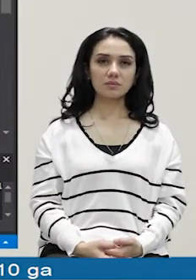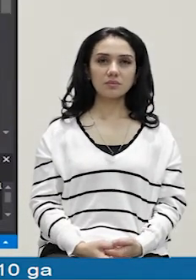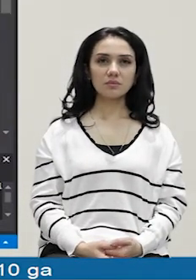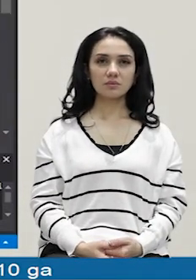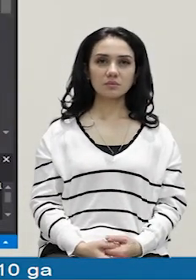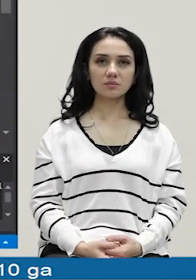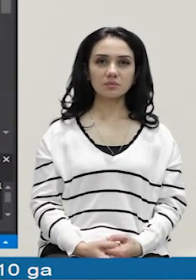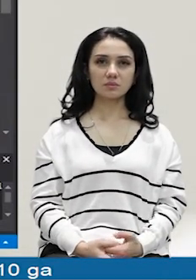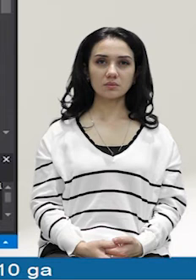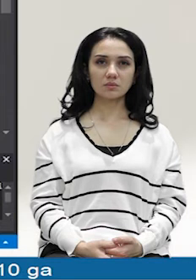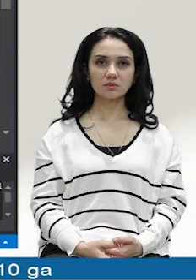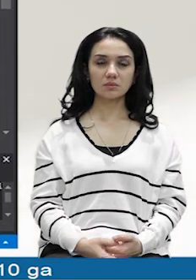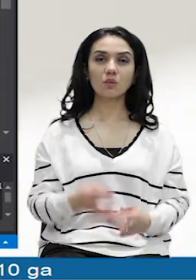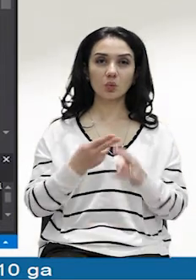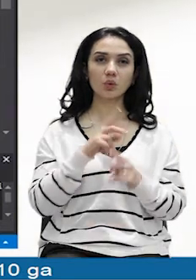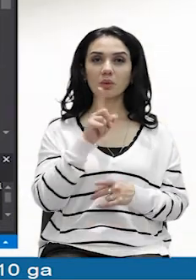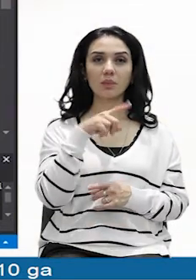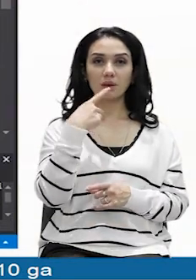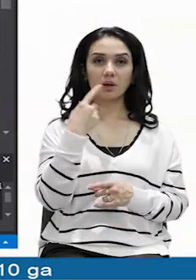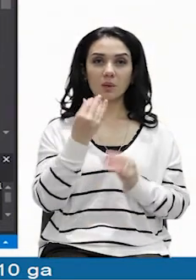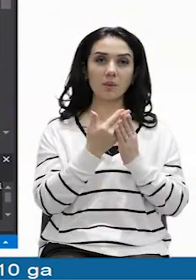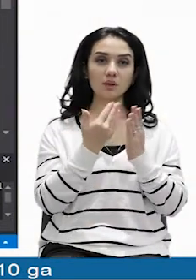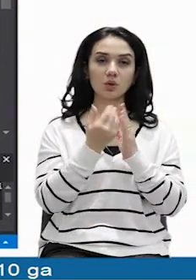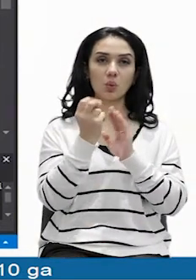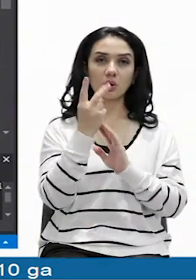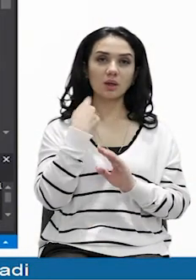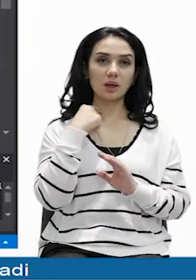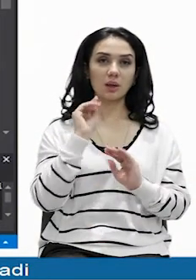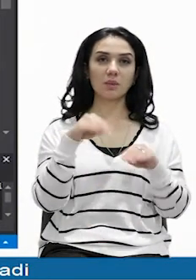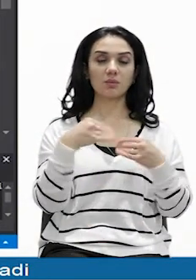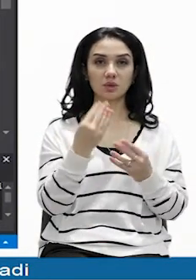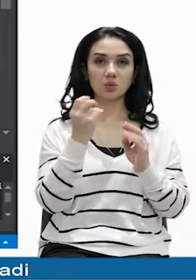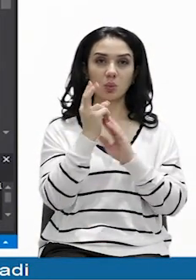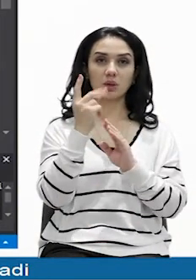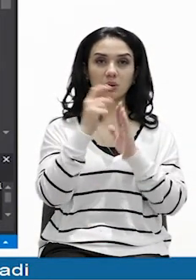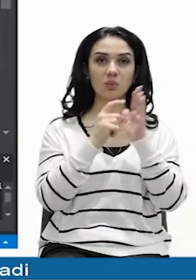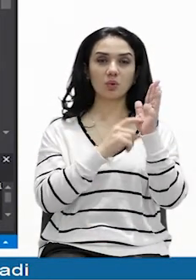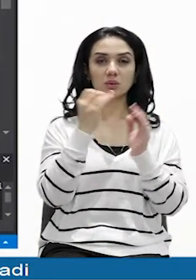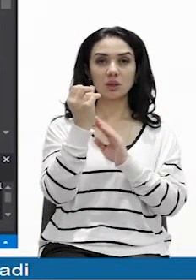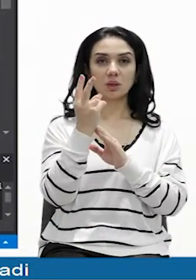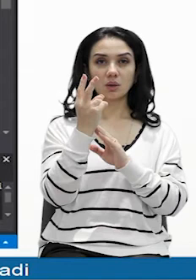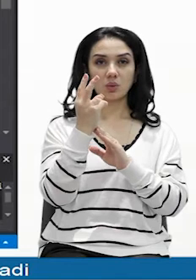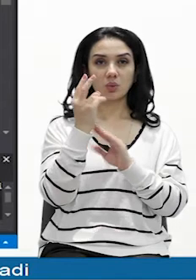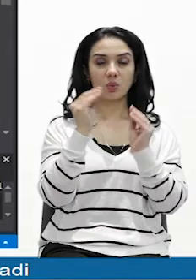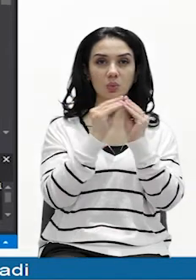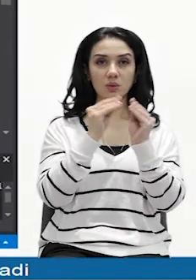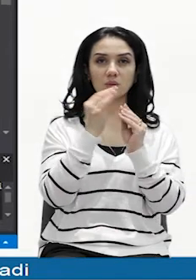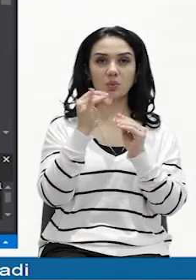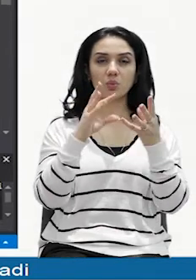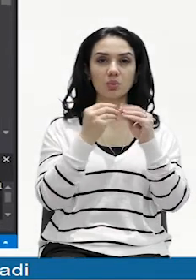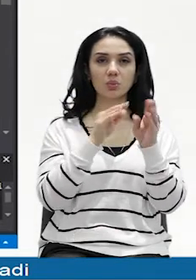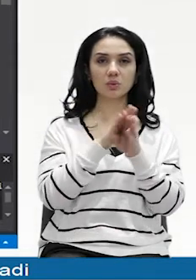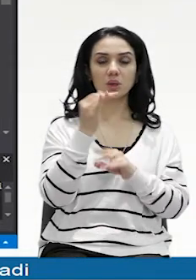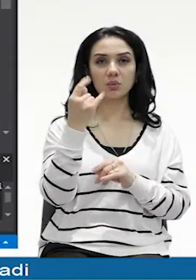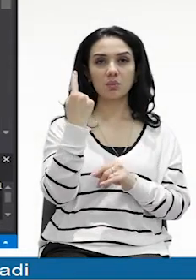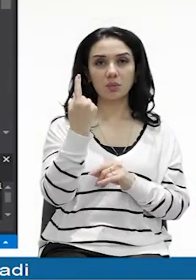Qoldiqli bo'lamiz. Bu nima degan? Masalan, 12 qiymat bersam, 12 ni 10 ga bo'lsak, butun qiymati nima bo'ladi? Natijasi